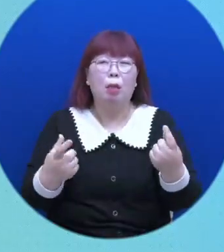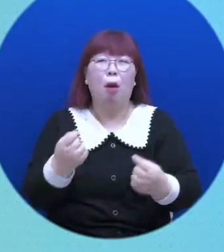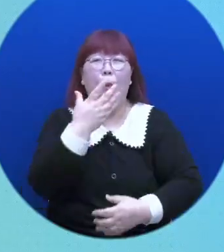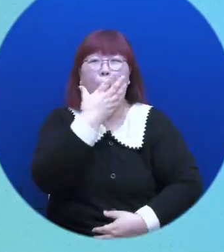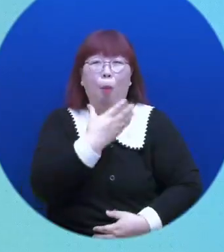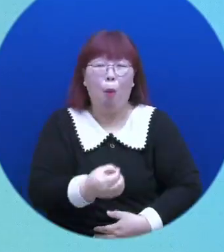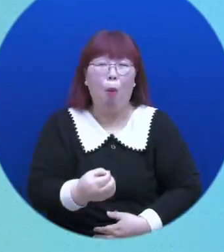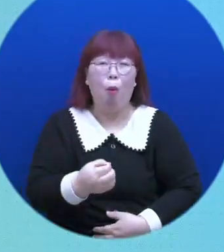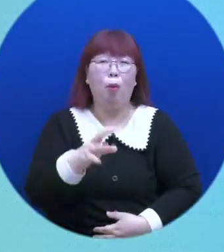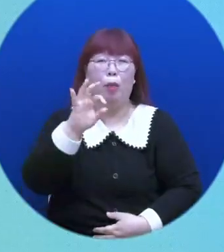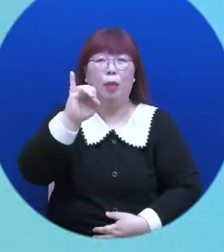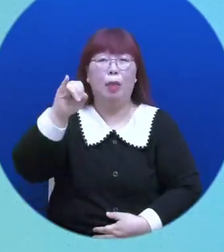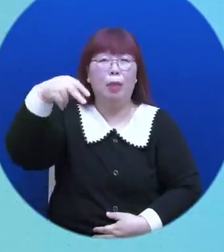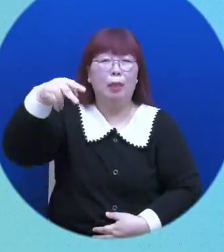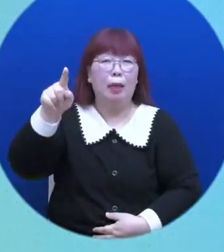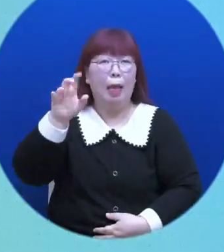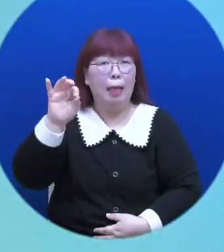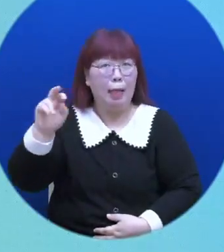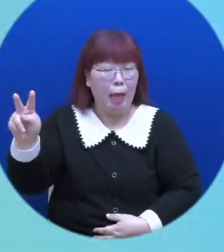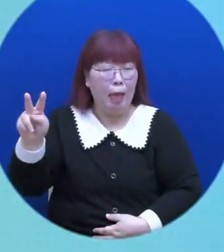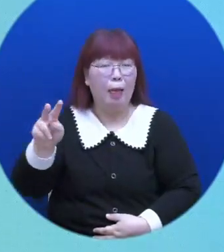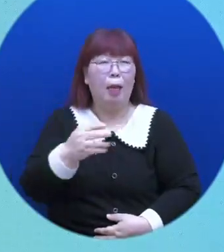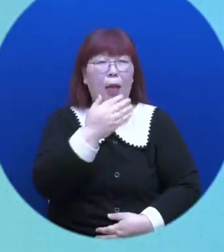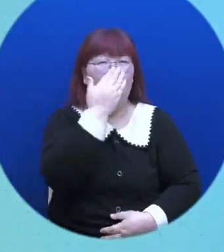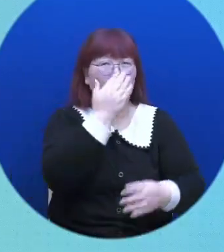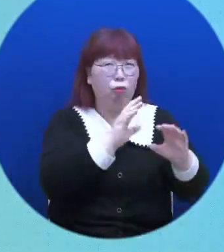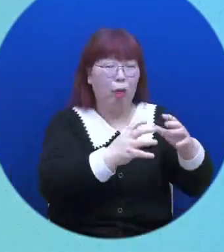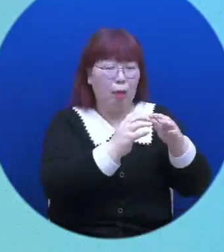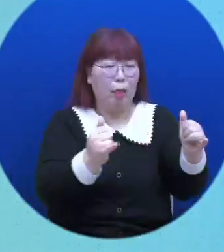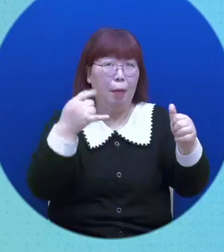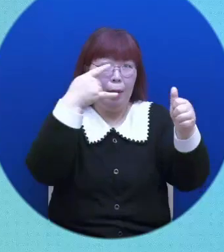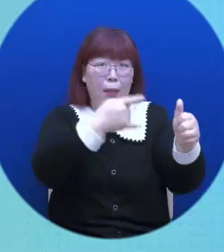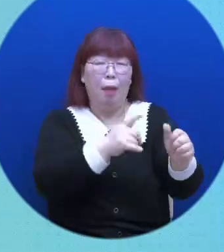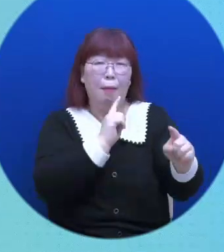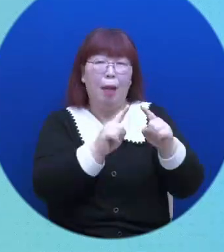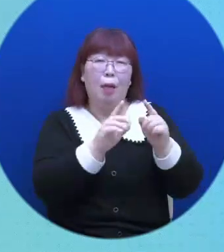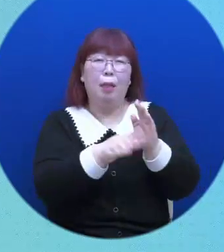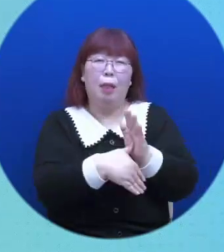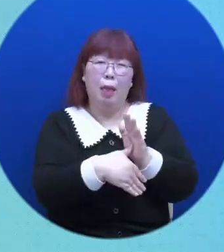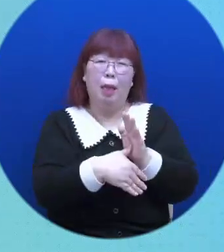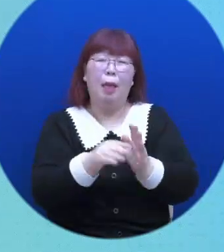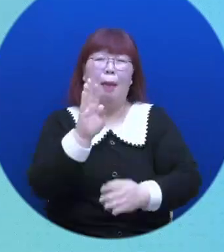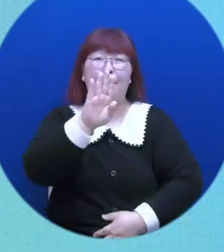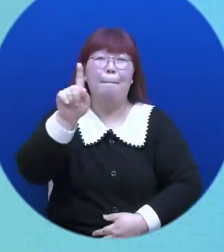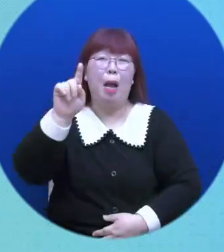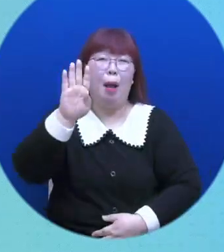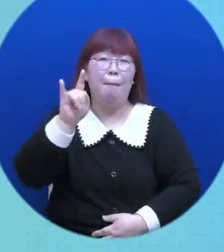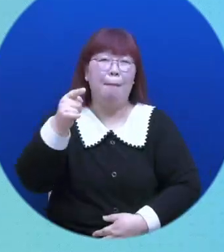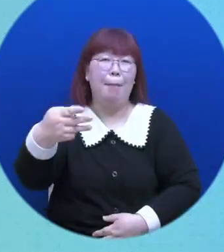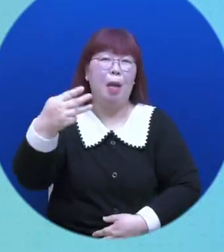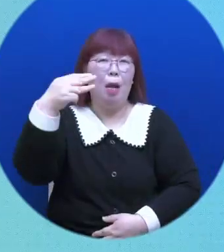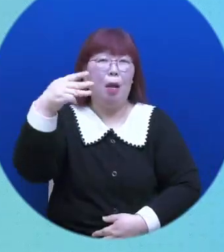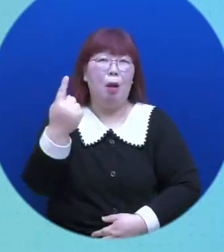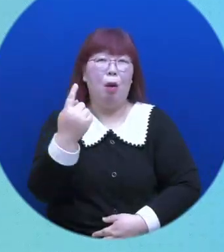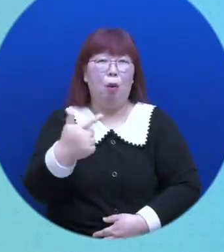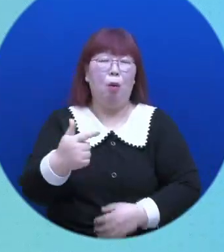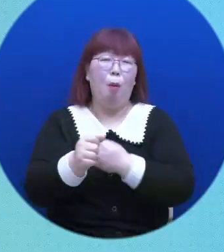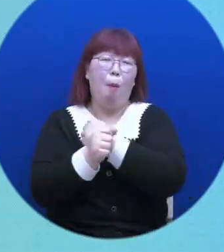지금 이사야가 유다인들에게 이 말씀을 할 때에는 바벨론